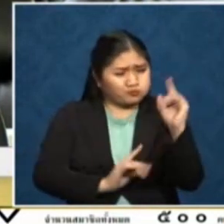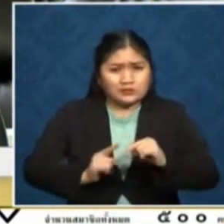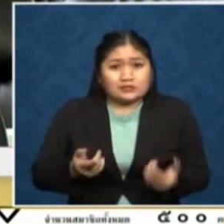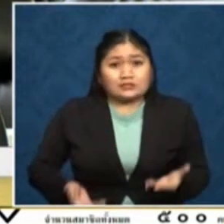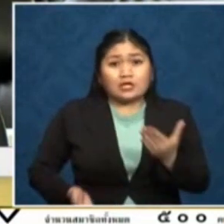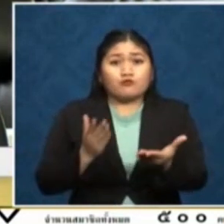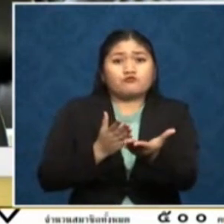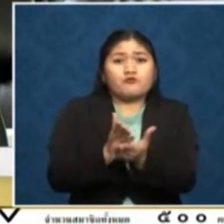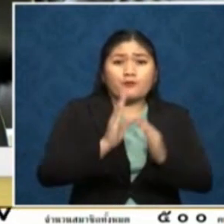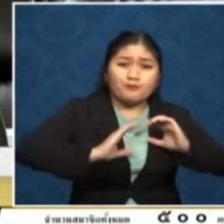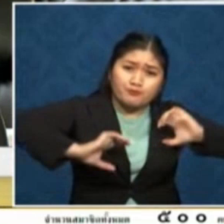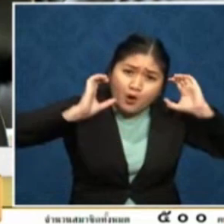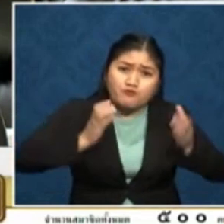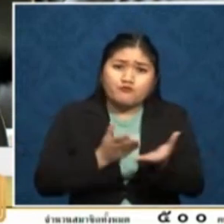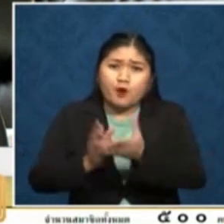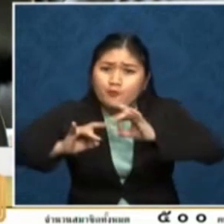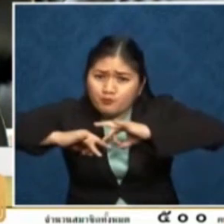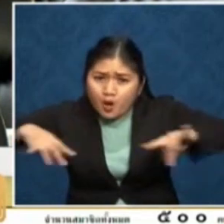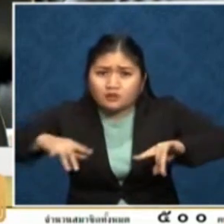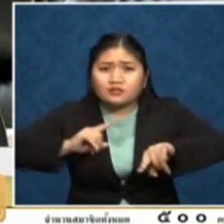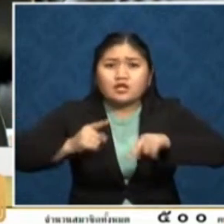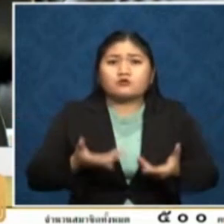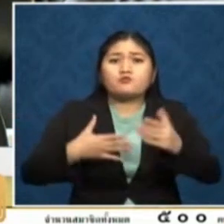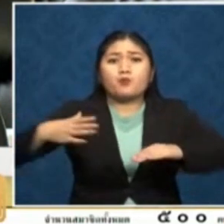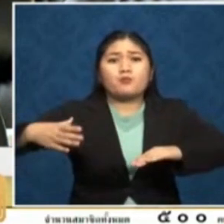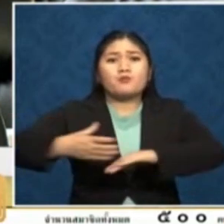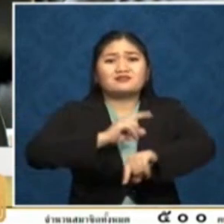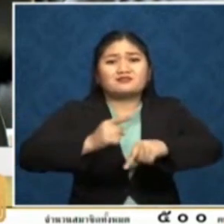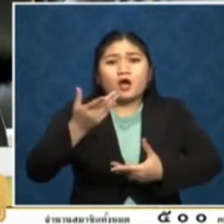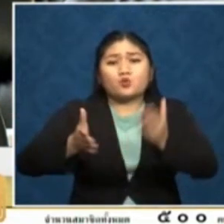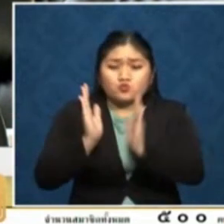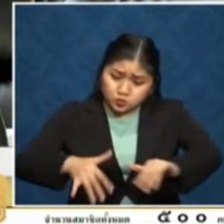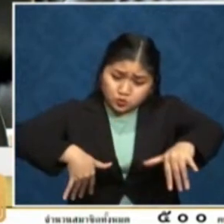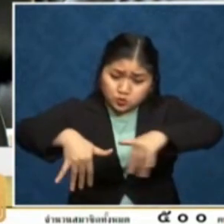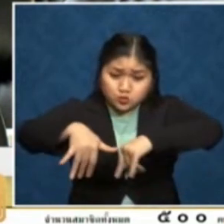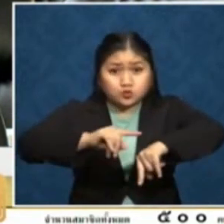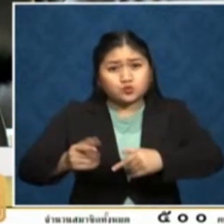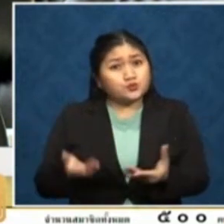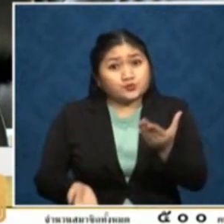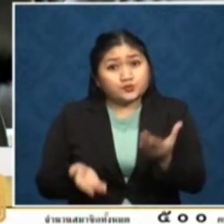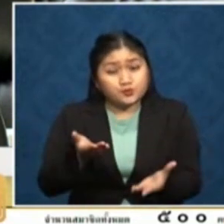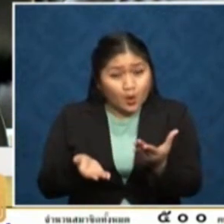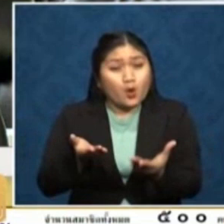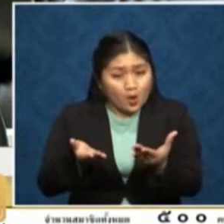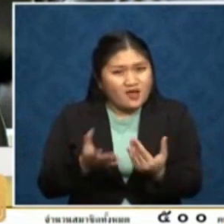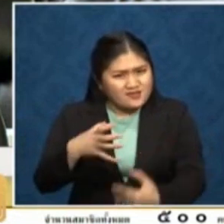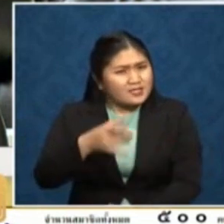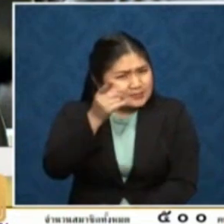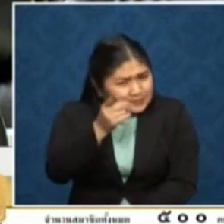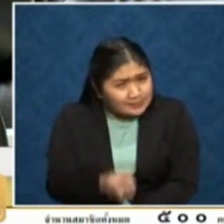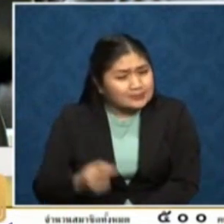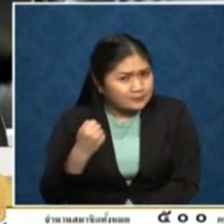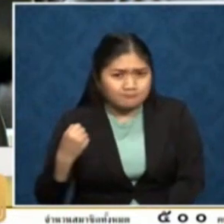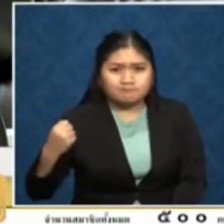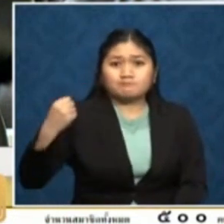กว่านี้ทุกคนในบ้านในเมืองนะครับไม่ว่าจะเป็นรัฐบาลก็ดีฝ่ายค้านฝ่ายรัฐบาลก็ดีหรือทุกภาค